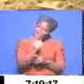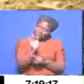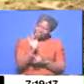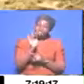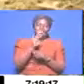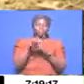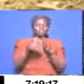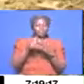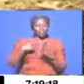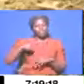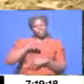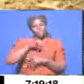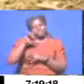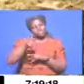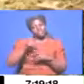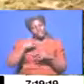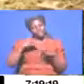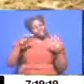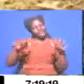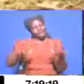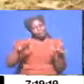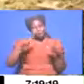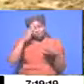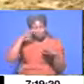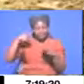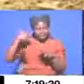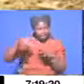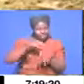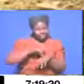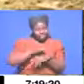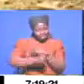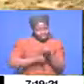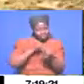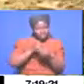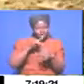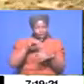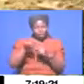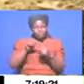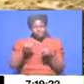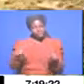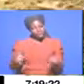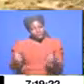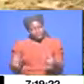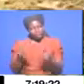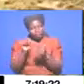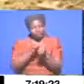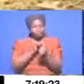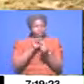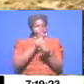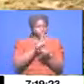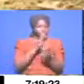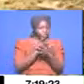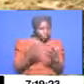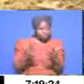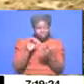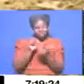tunapopigana tunaharibu mali nyingi, tunaharibu maisha ya watu wengi, lakini mwaka huu